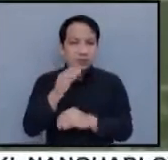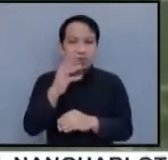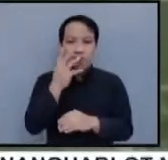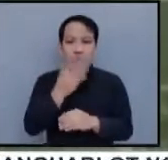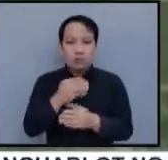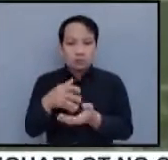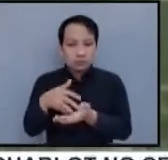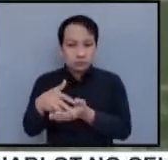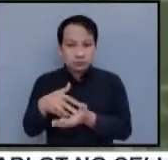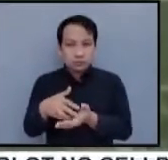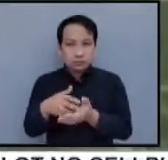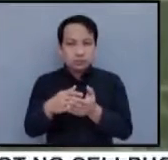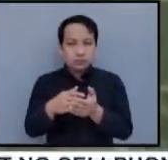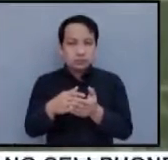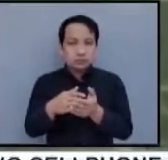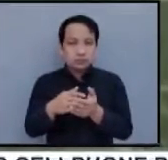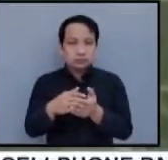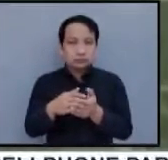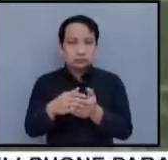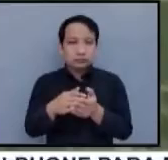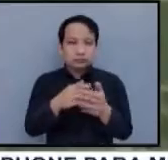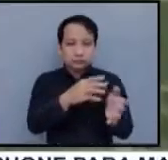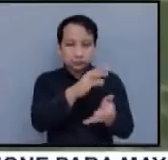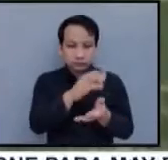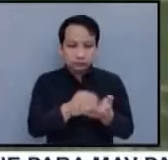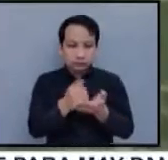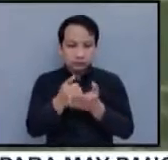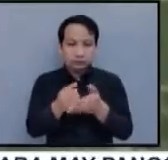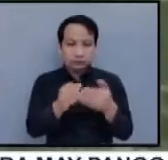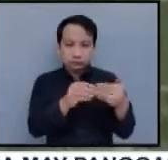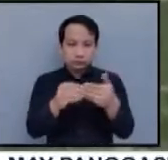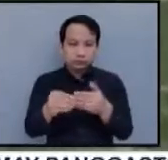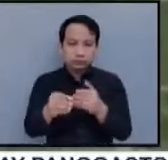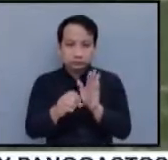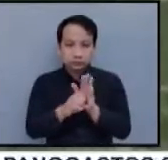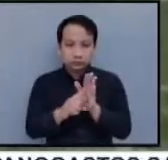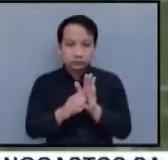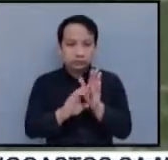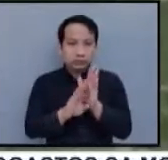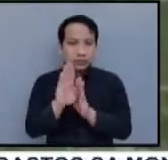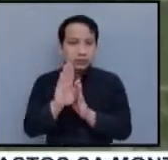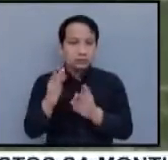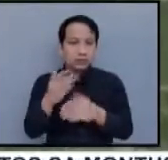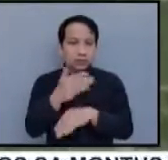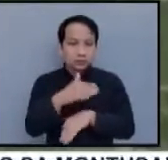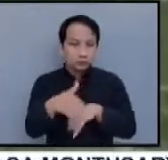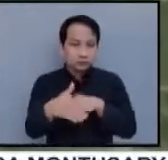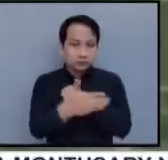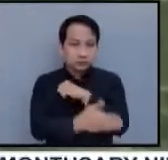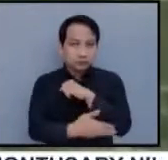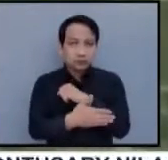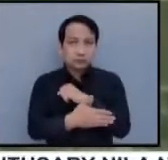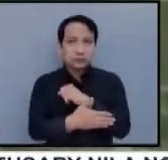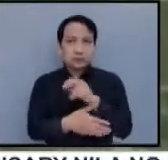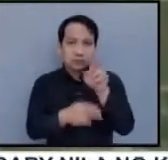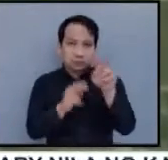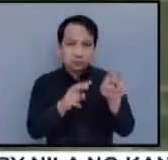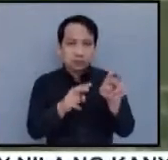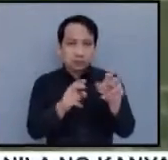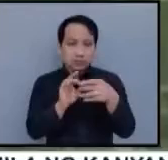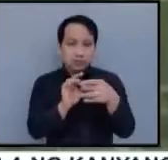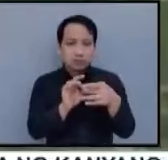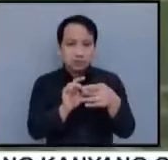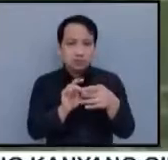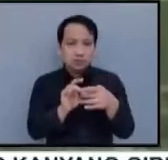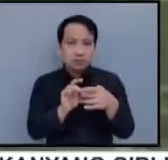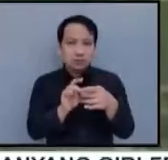and developing countries, to lead by example. We look forward to concrete outcomes at